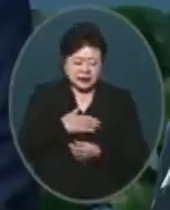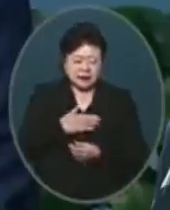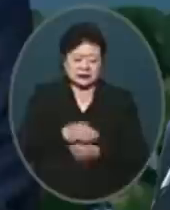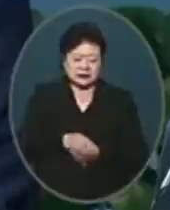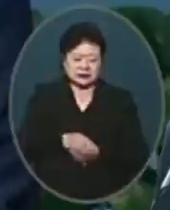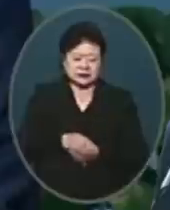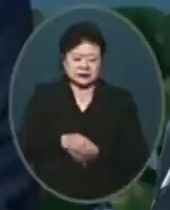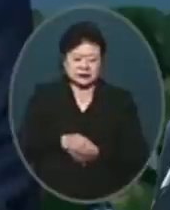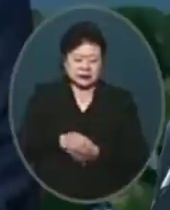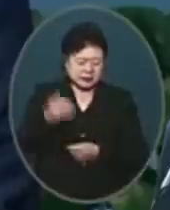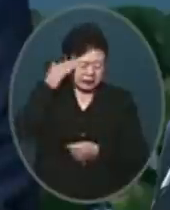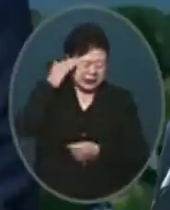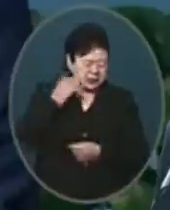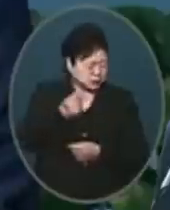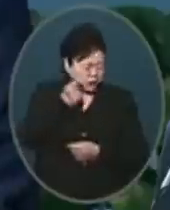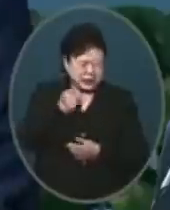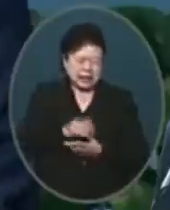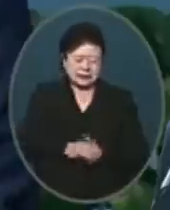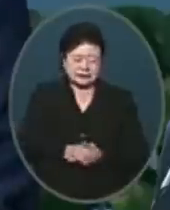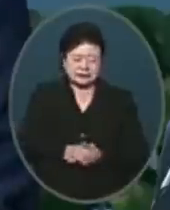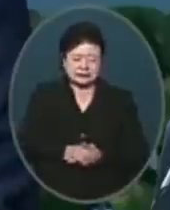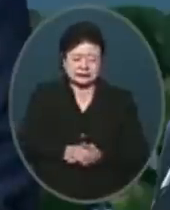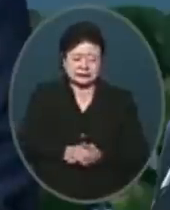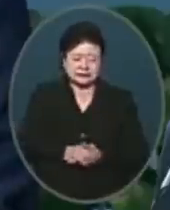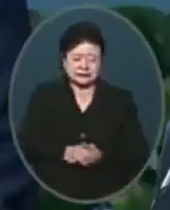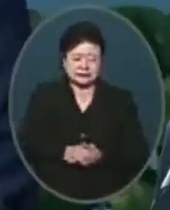나를 회방하지 못한다.